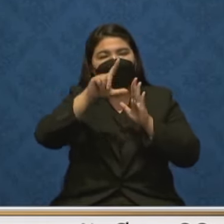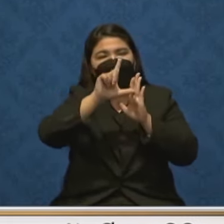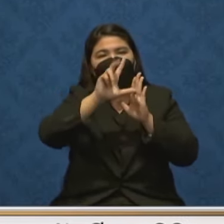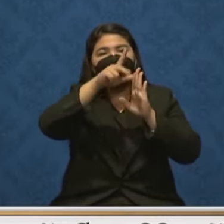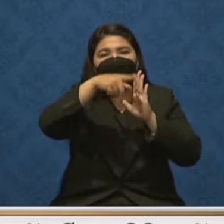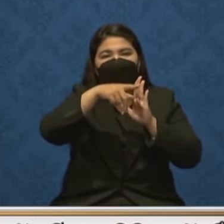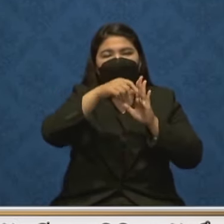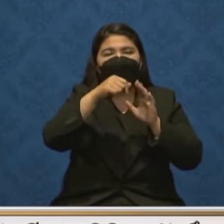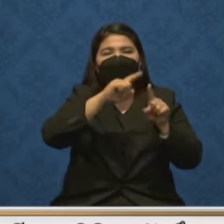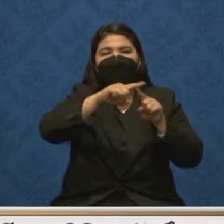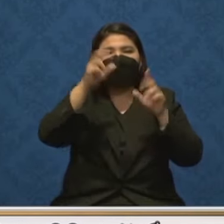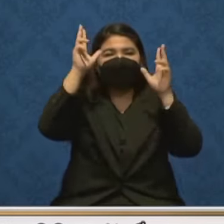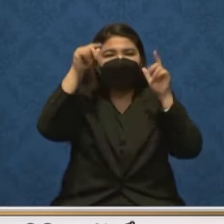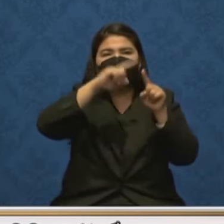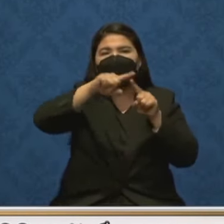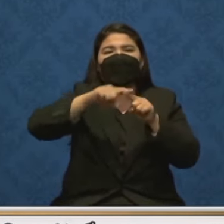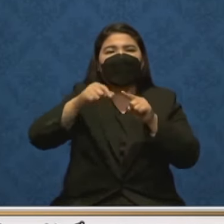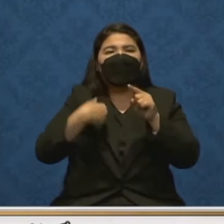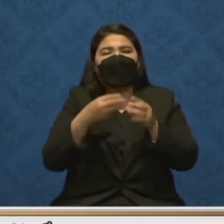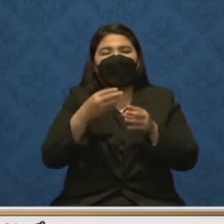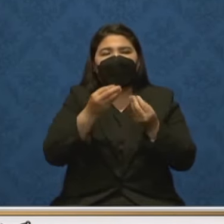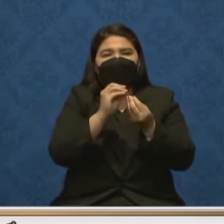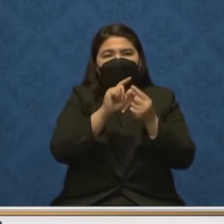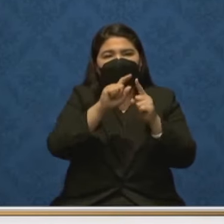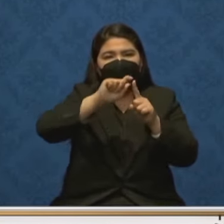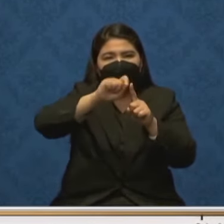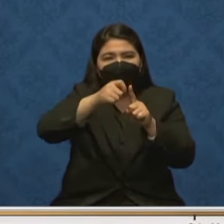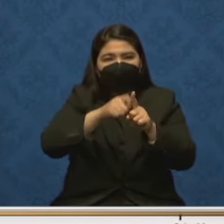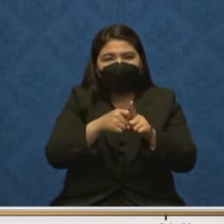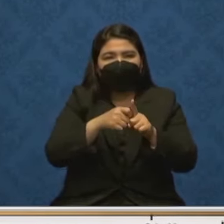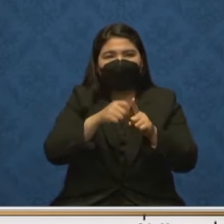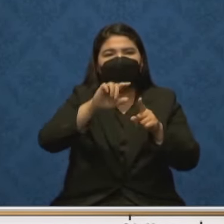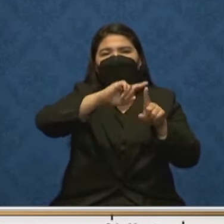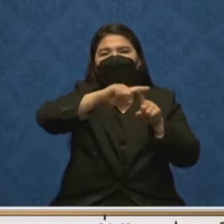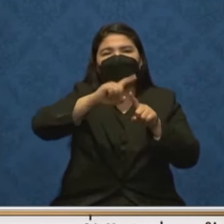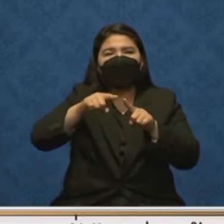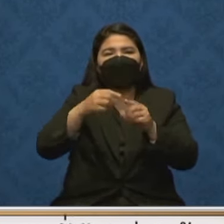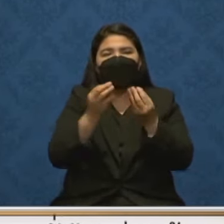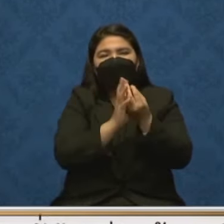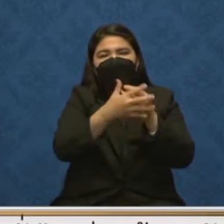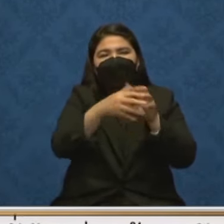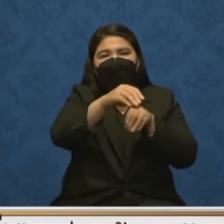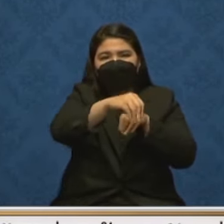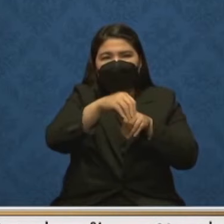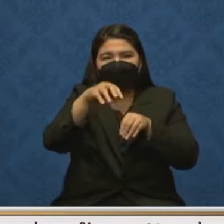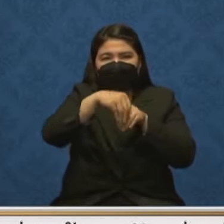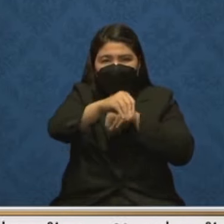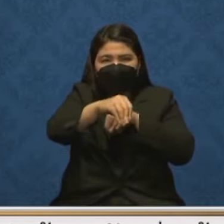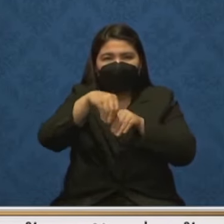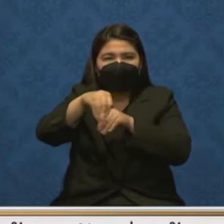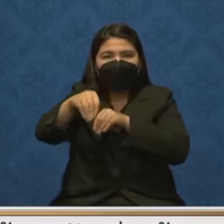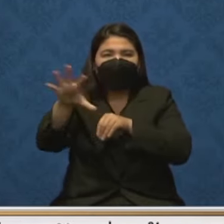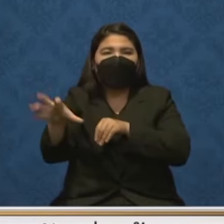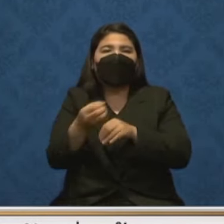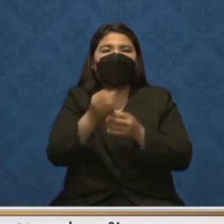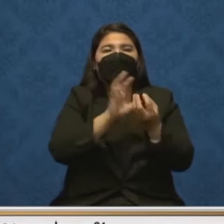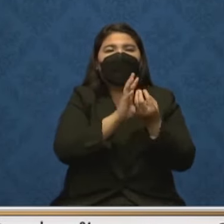ปลูกข้าวโพดอ่อนเพื่อจะเอาไปทำผักดองอย่างละ 100กิโลกรัมที่ฉันถามว่ามันใช่เหรอคะ